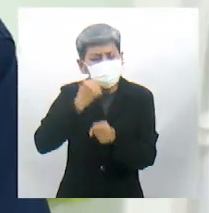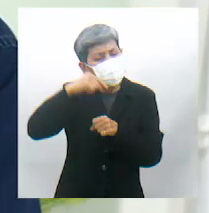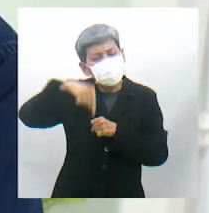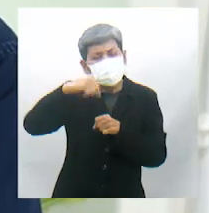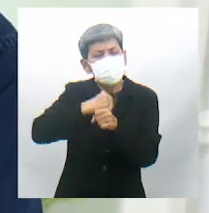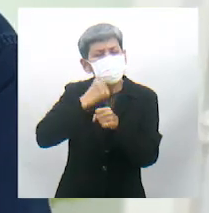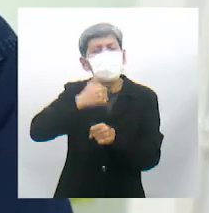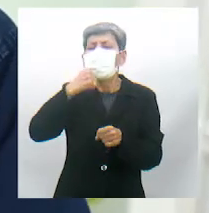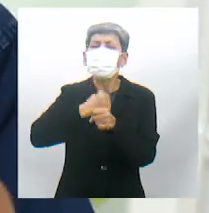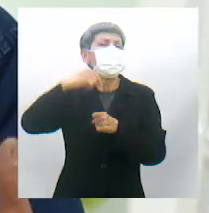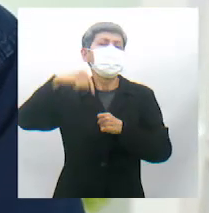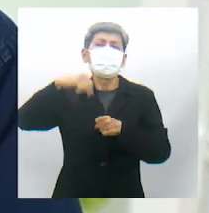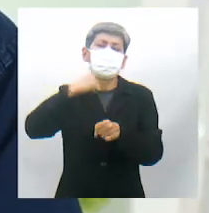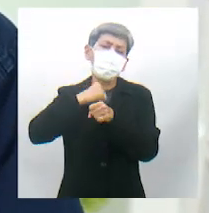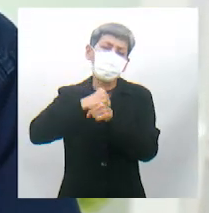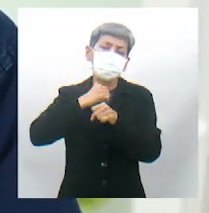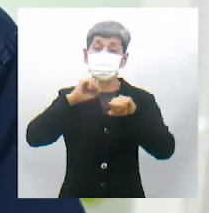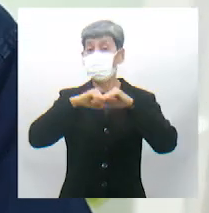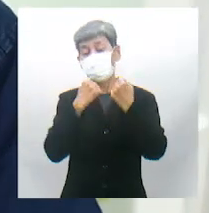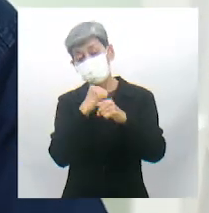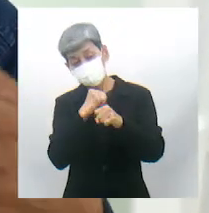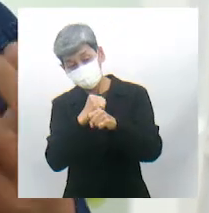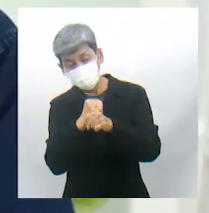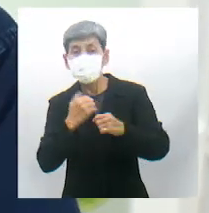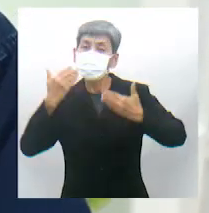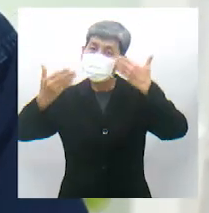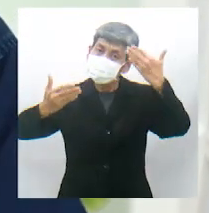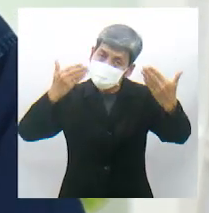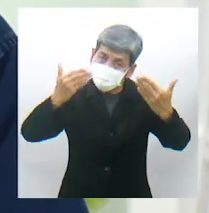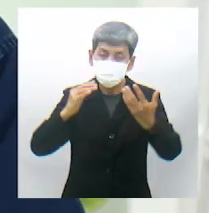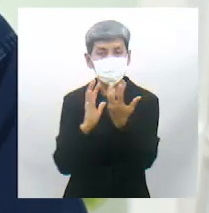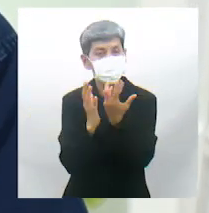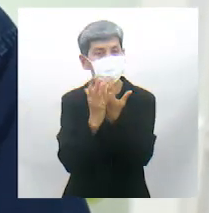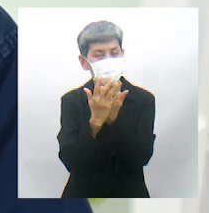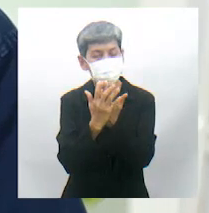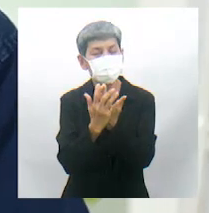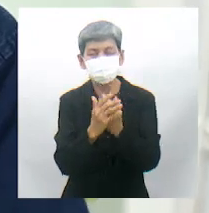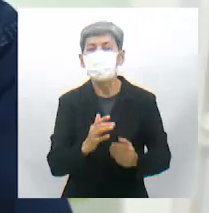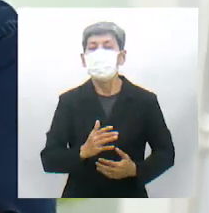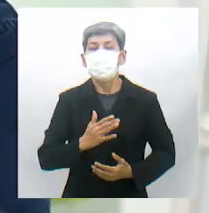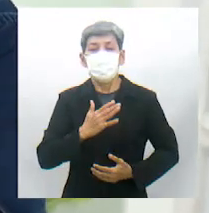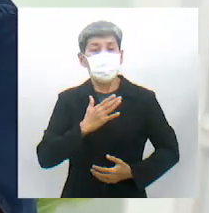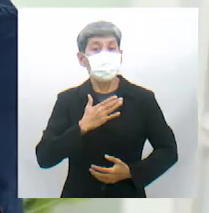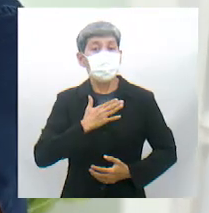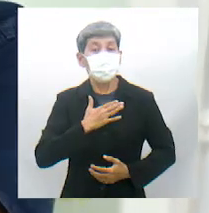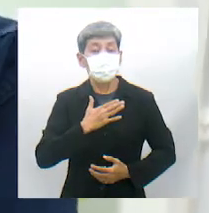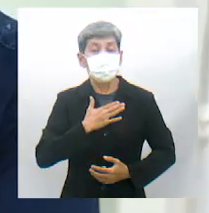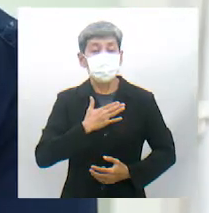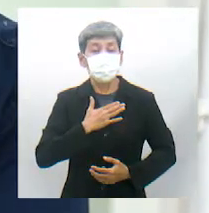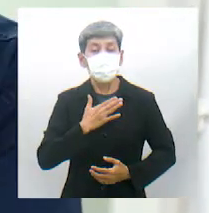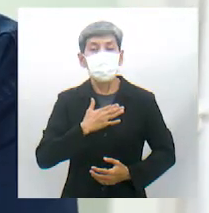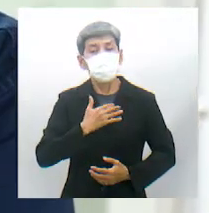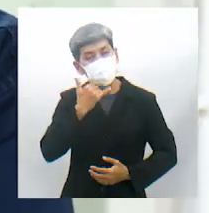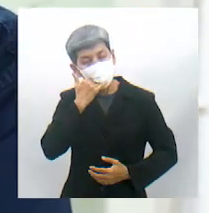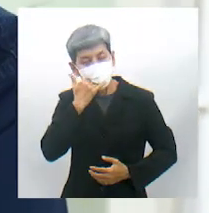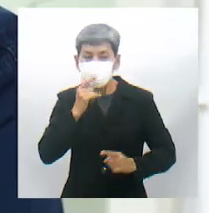ครับทำงานสมาคมไปด้วยทำกิจกรรมปลูกผักไปด้วยอย่างนี้ครับปกติผมก็ประส